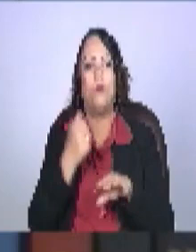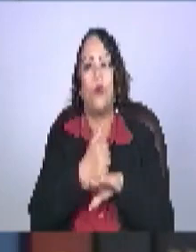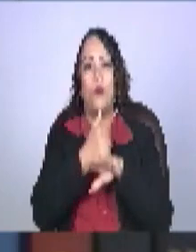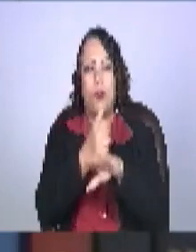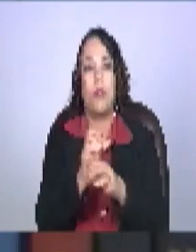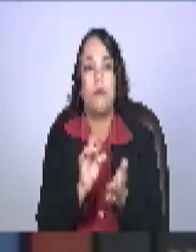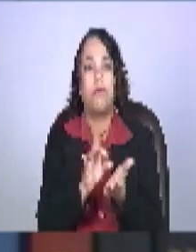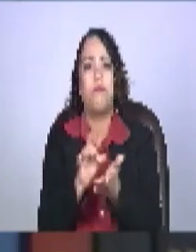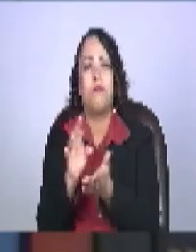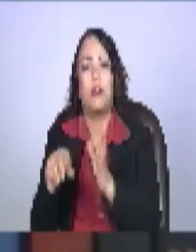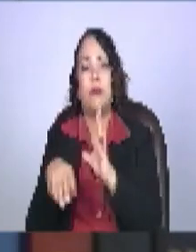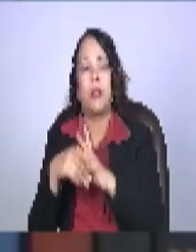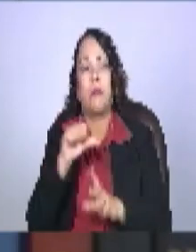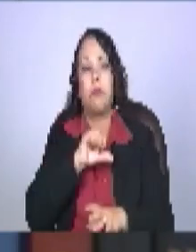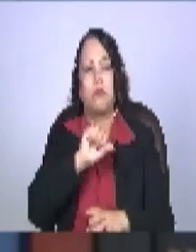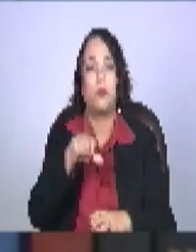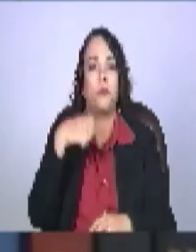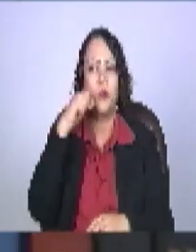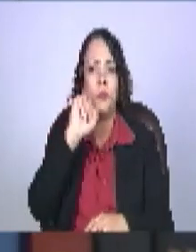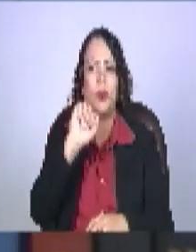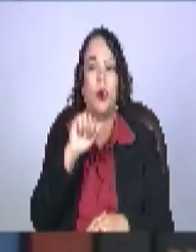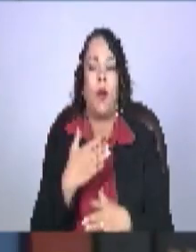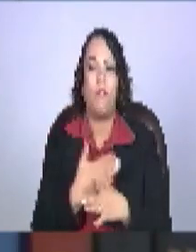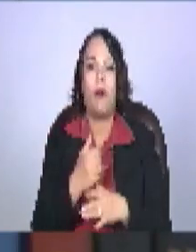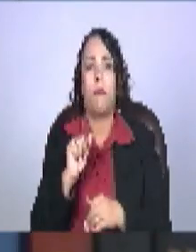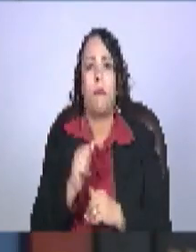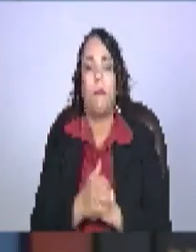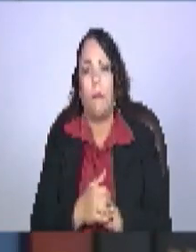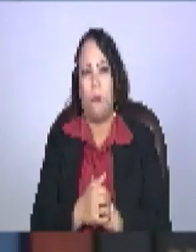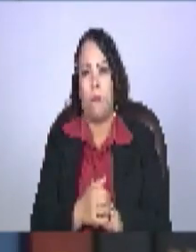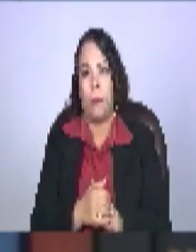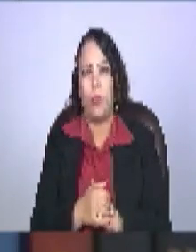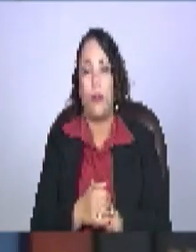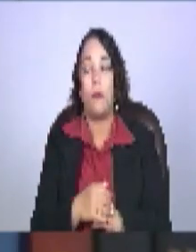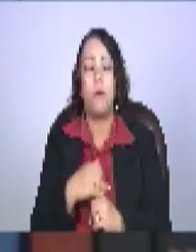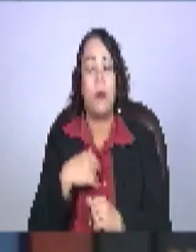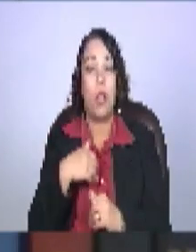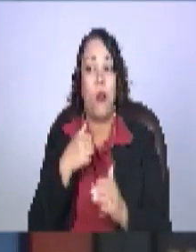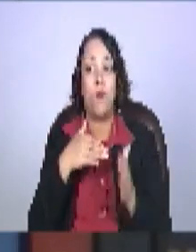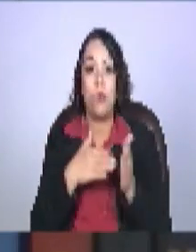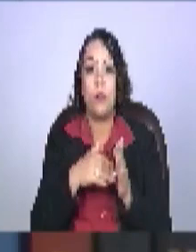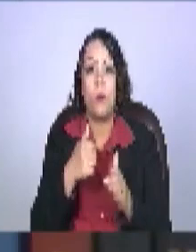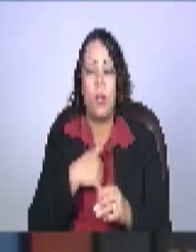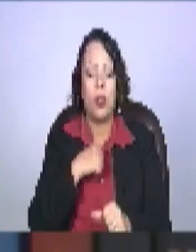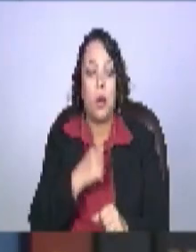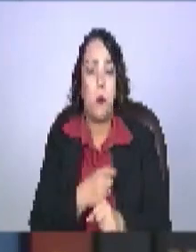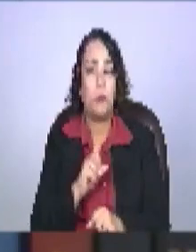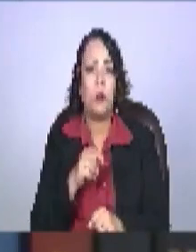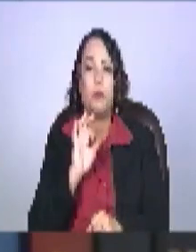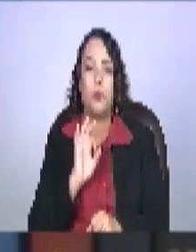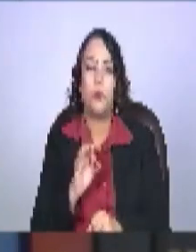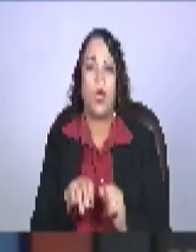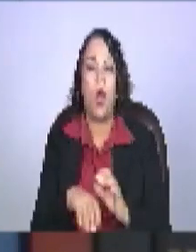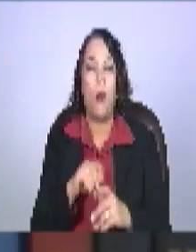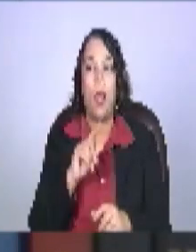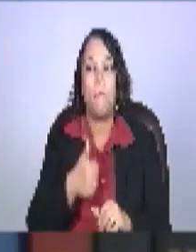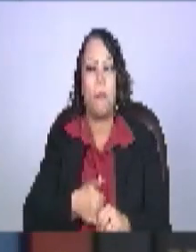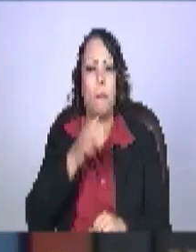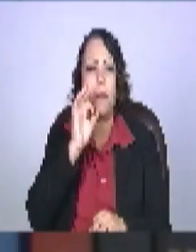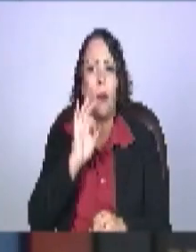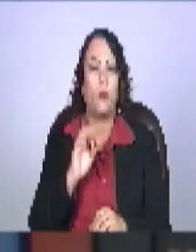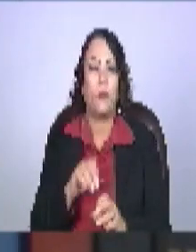طارده اذا اساء استخدام الوظيفه او لم يستخدم بدرجه